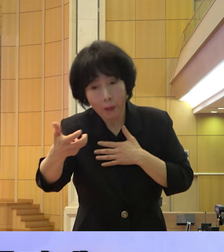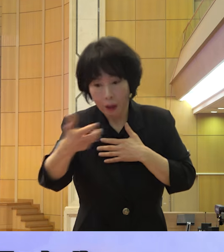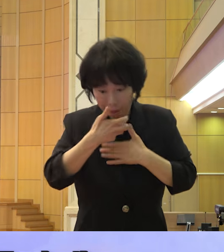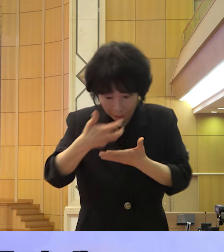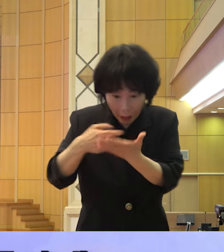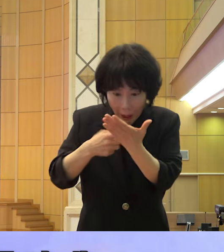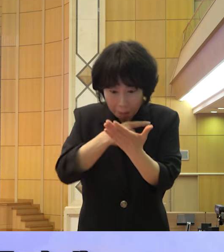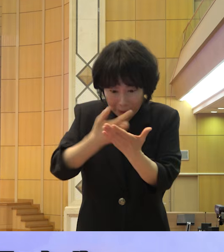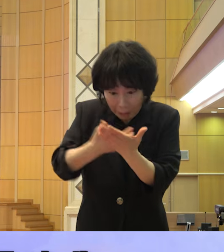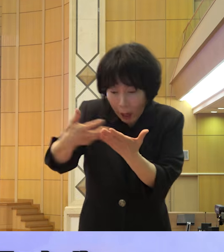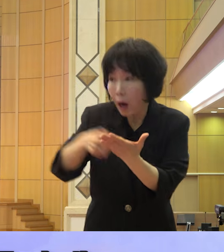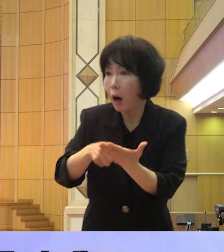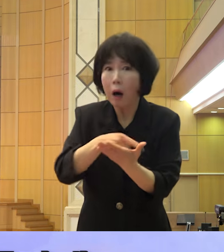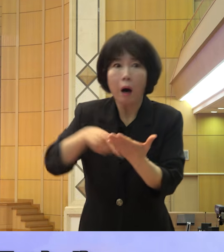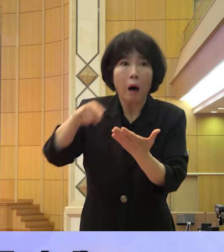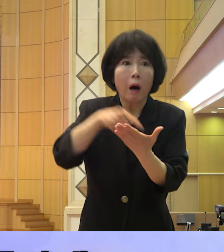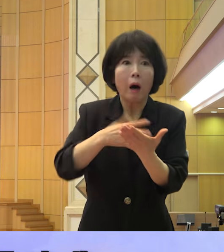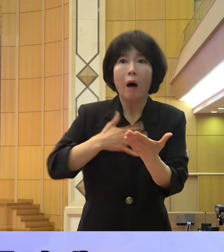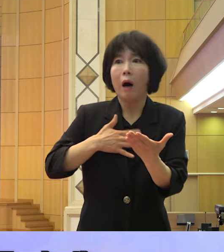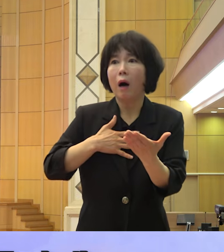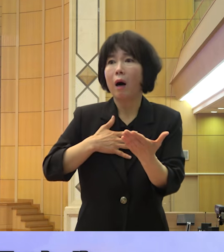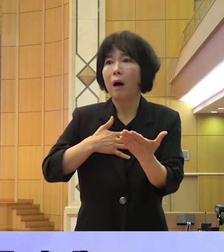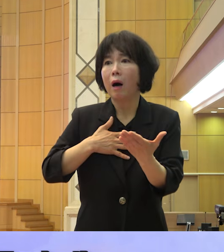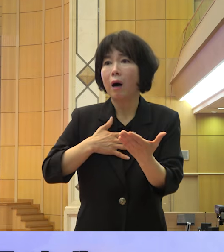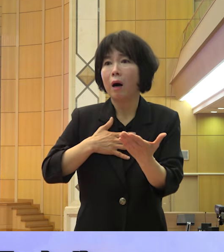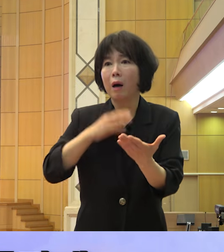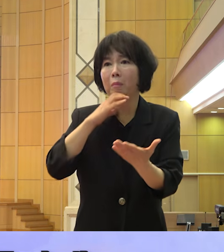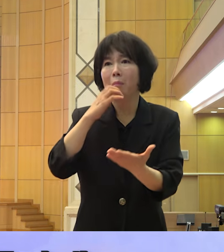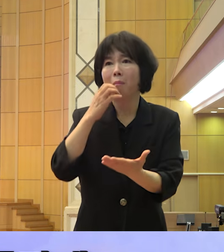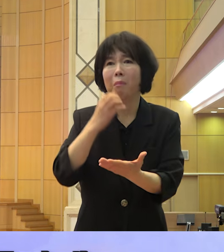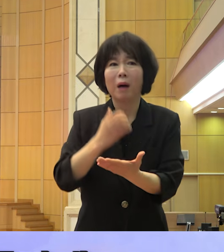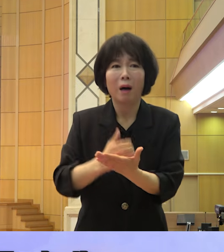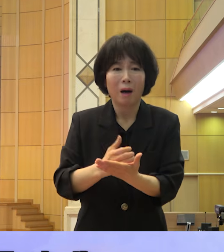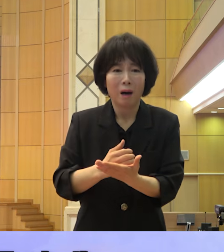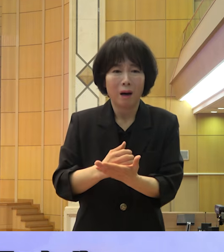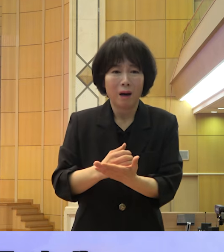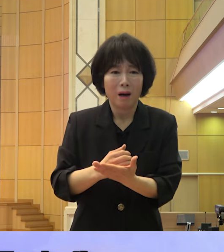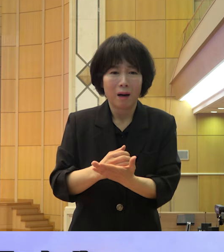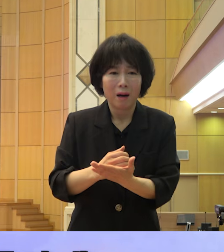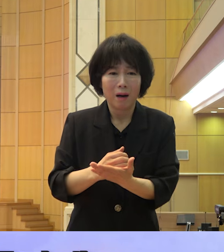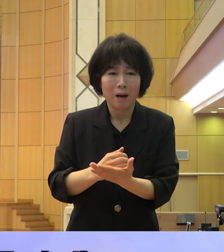근데 그때 당시만 하더라도 제가 병원에서 이렇게 검사해 보니까 폐결핵